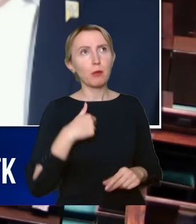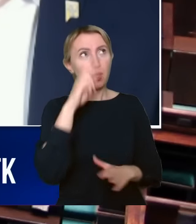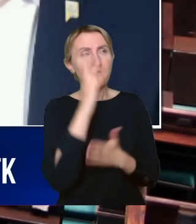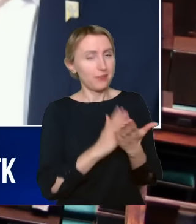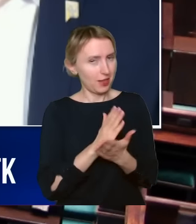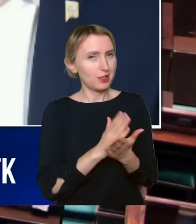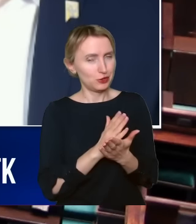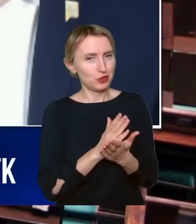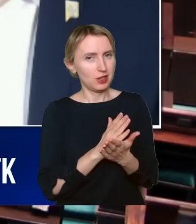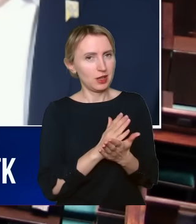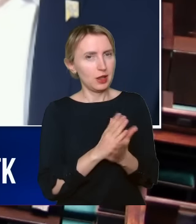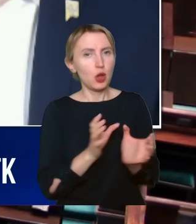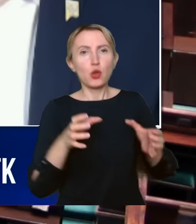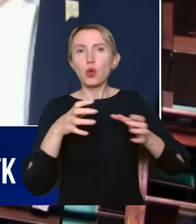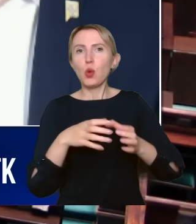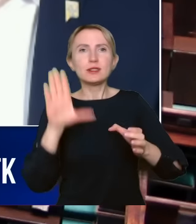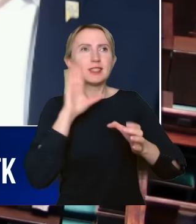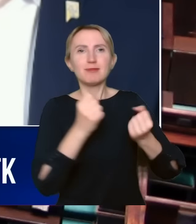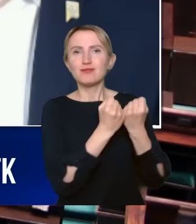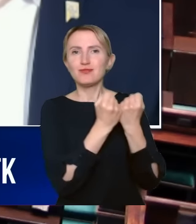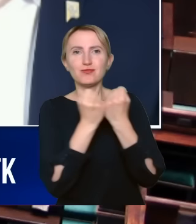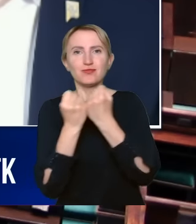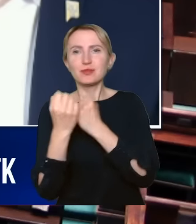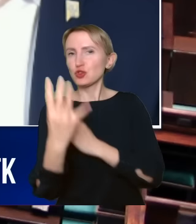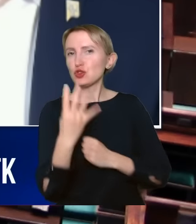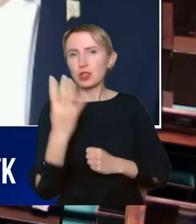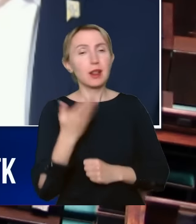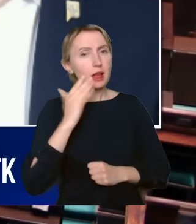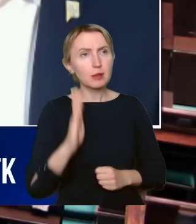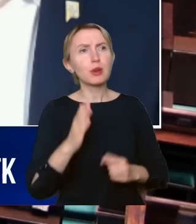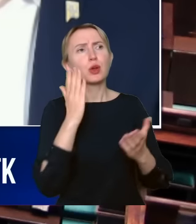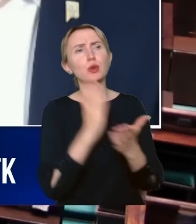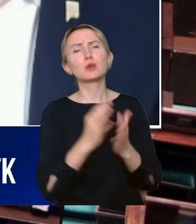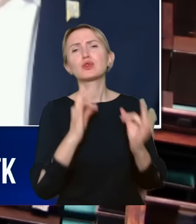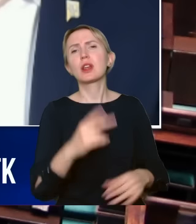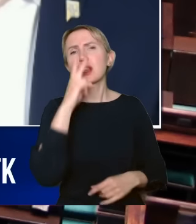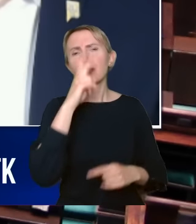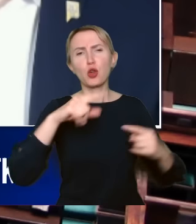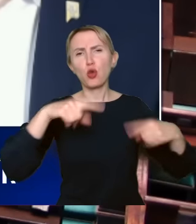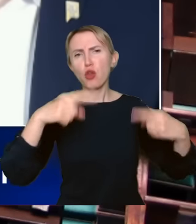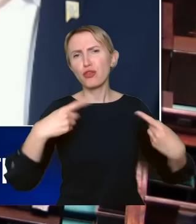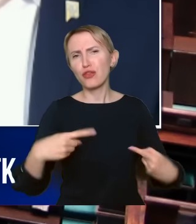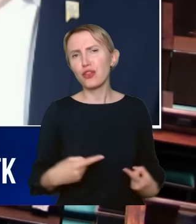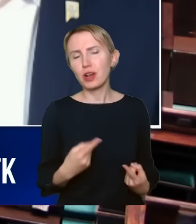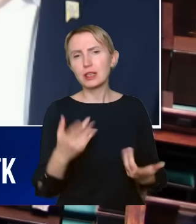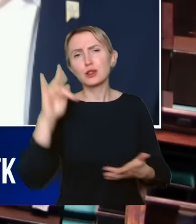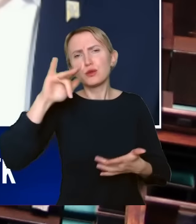ta koalicja nie utrzyma się przez 4 lata. Już są potężne konflikty między nimi,